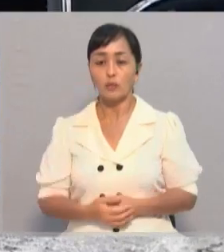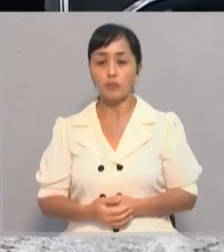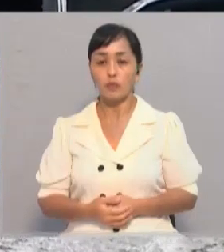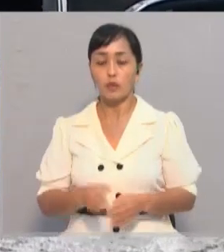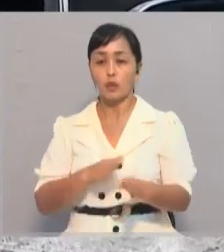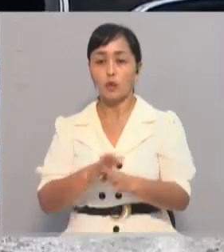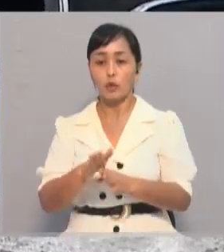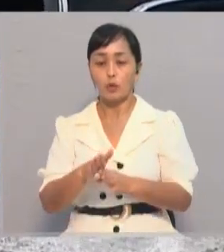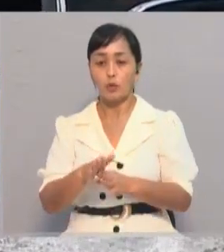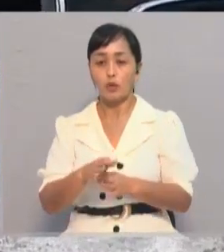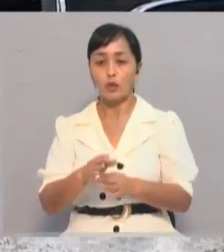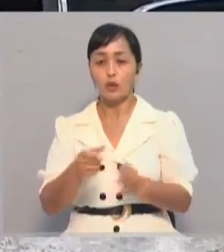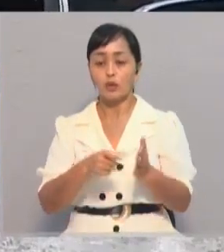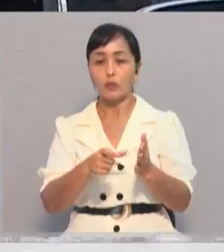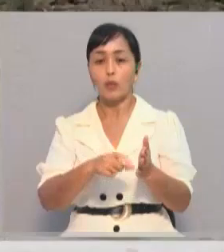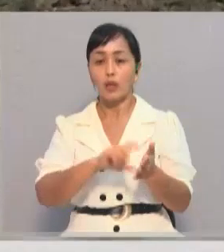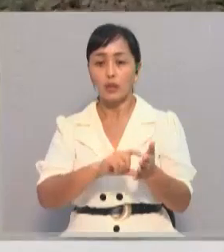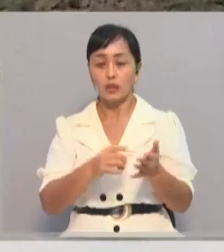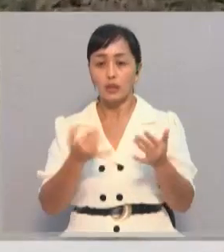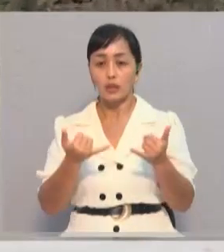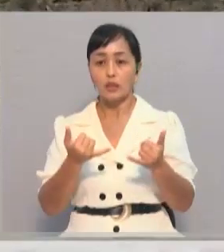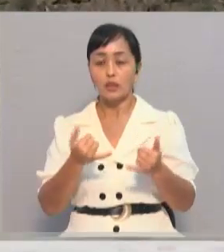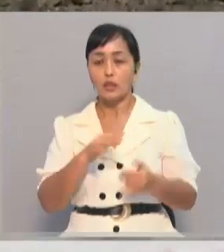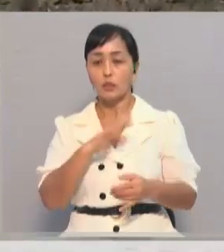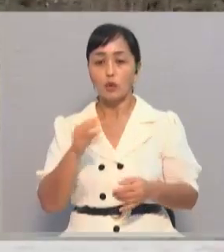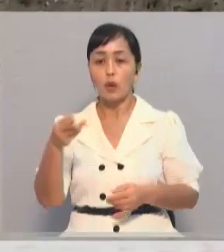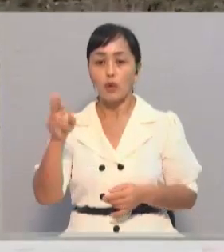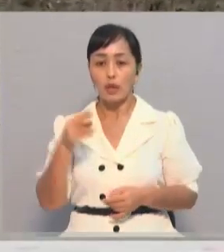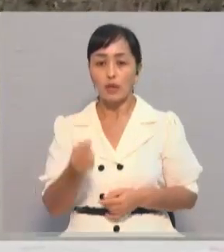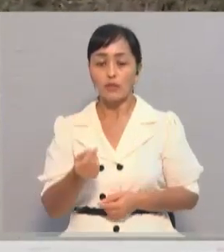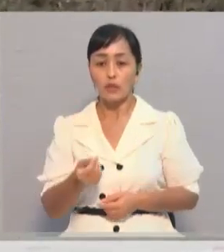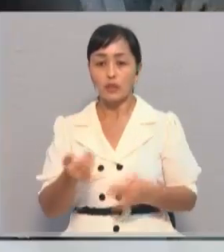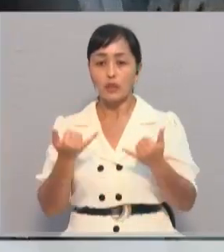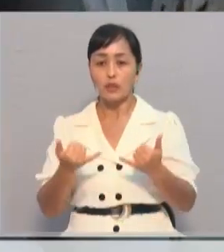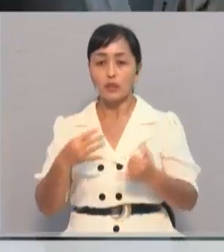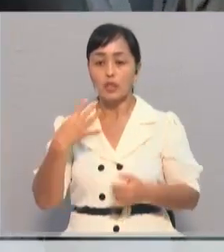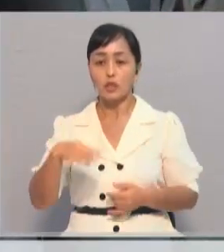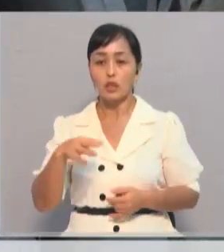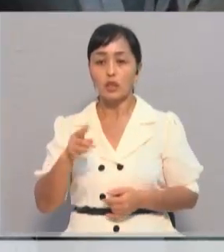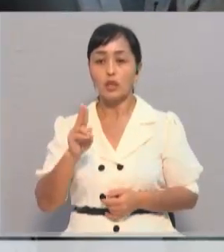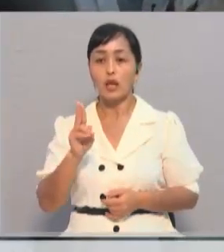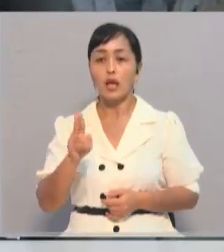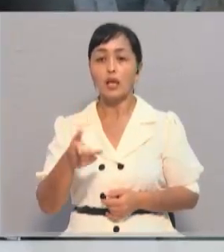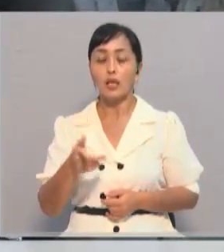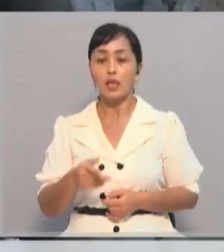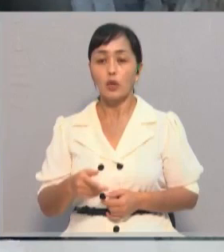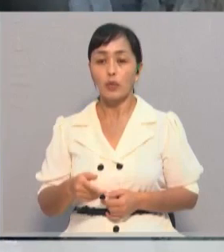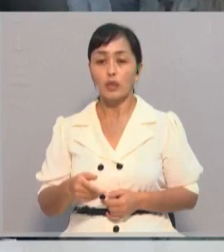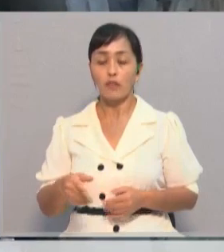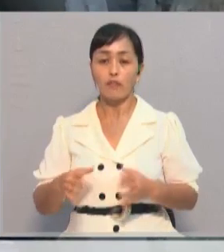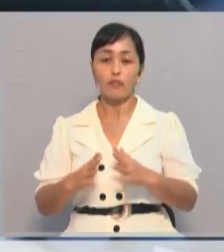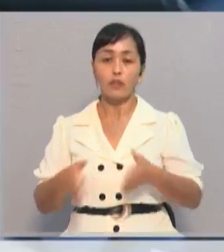Общая стоимость проекта – 8,5 миллиарда тенге. В него входит и строительство 40 километров автодороги между